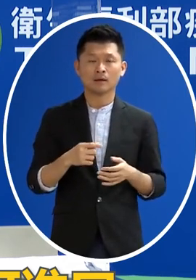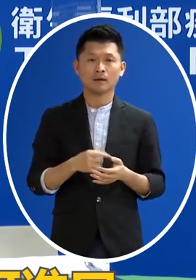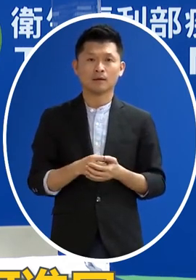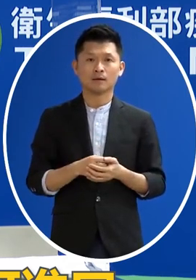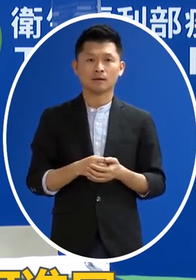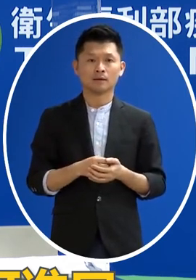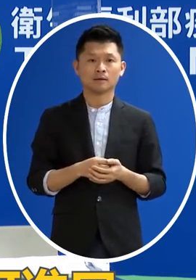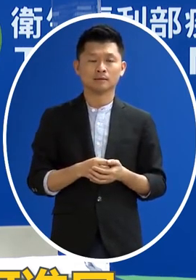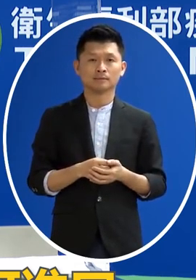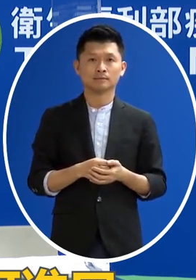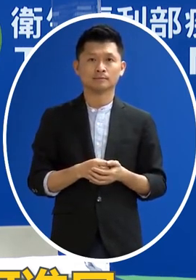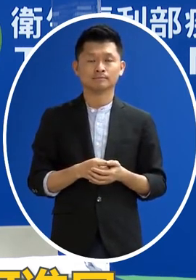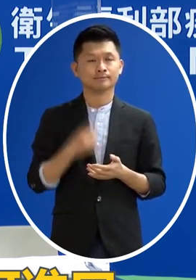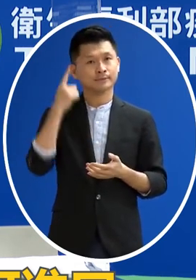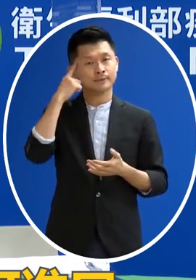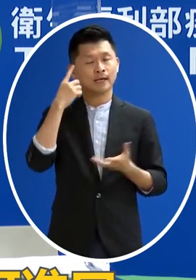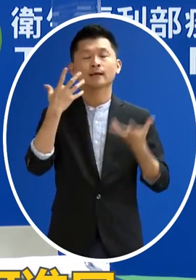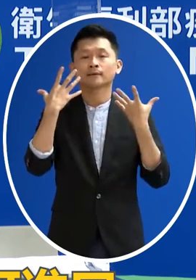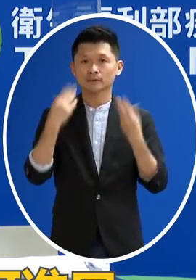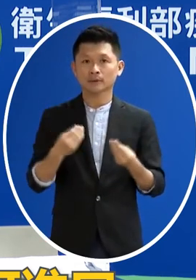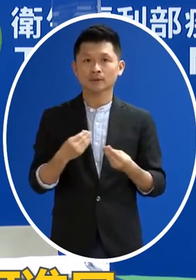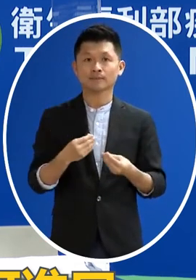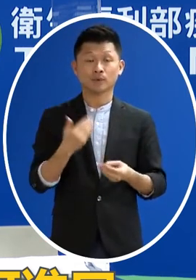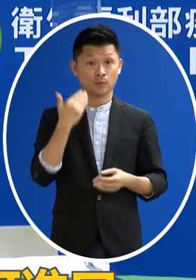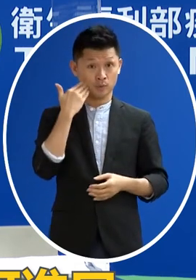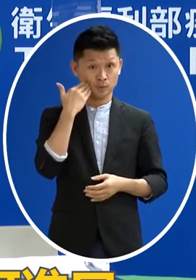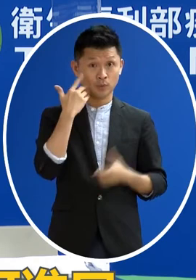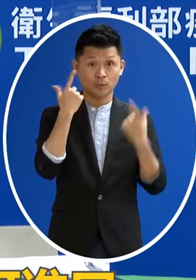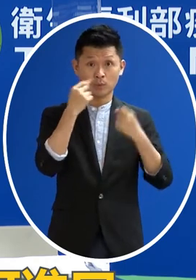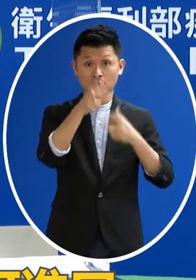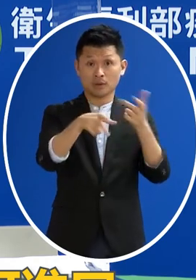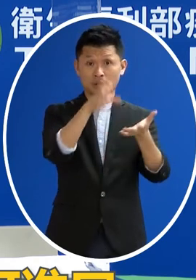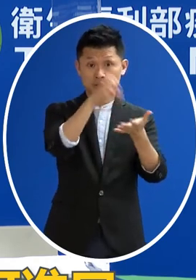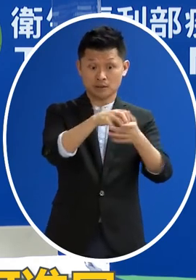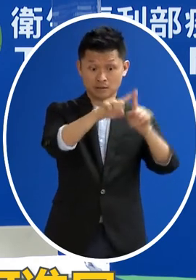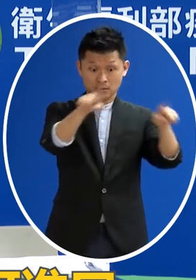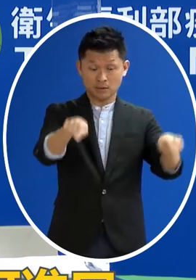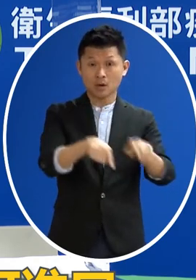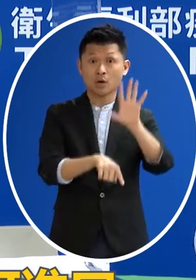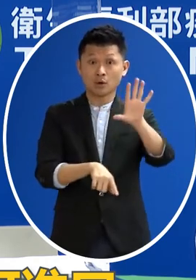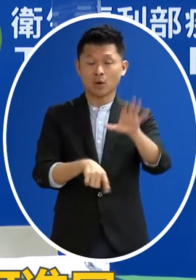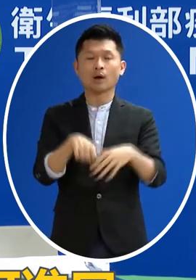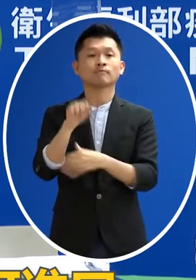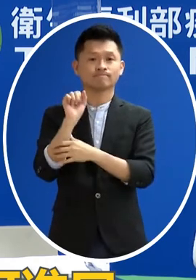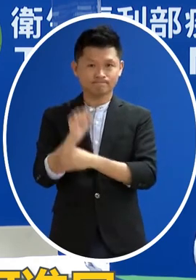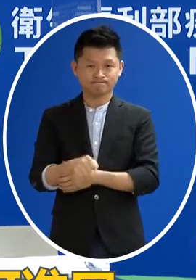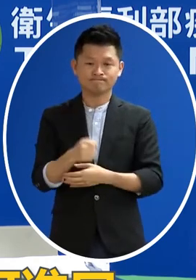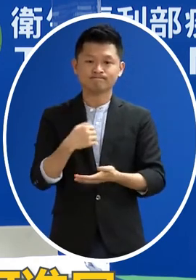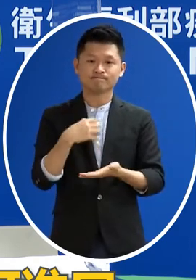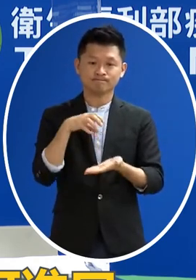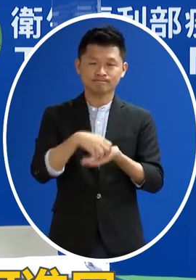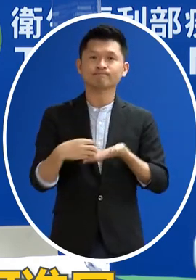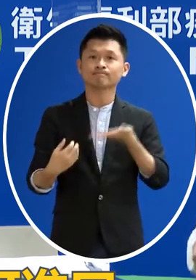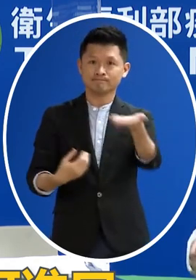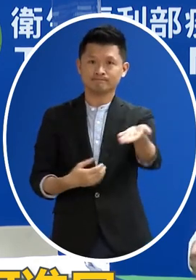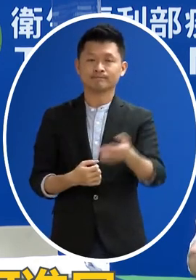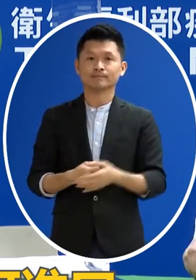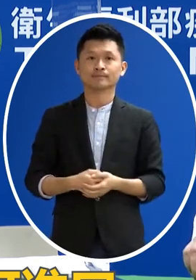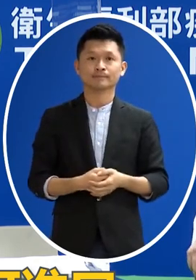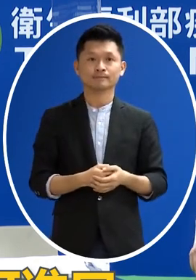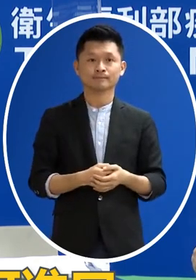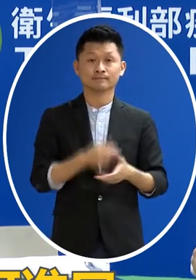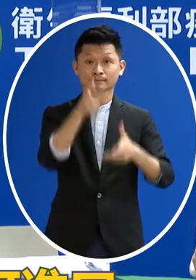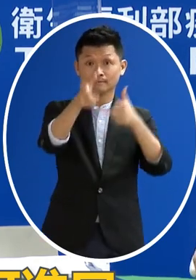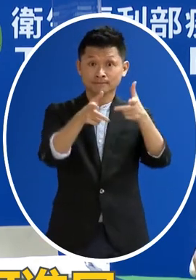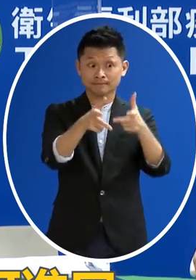不出来，好，所以我们就不如刚刚讲说有，你只要有原厂证明，我们这个就准了。好，那这样对他在交涉上